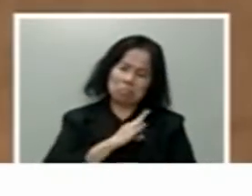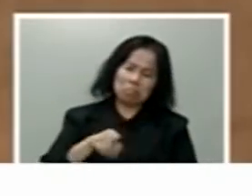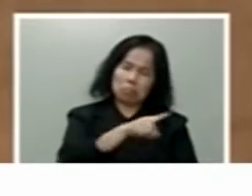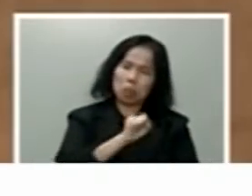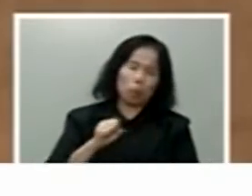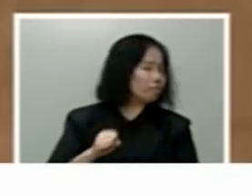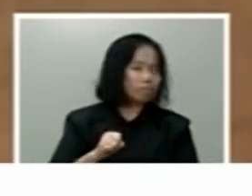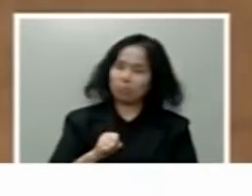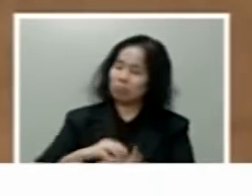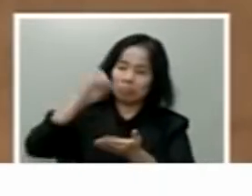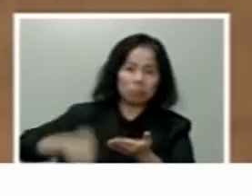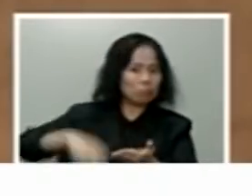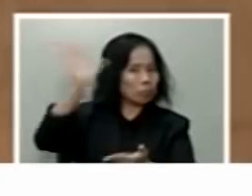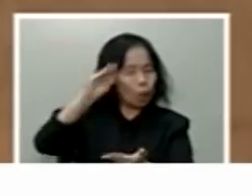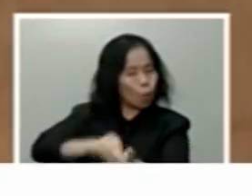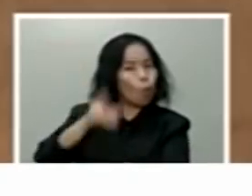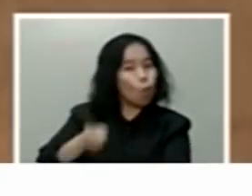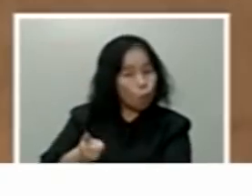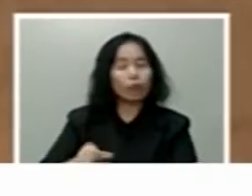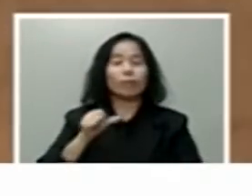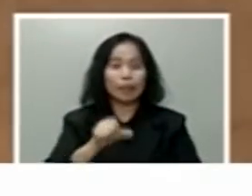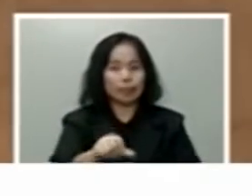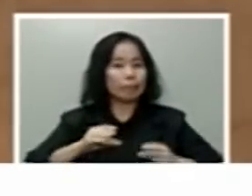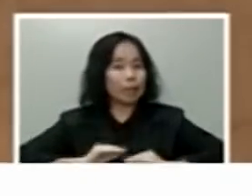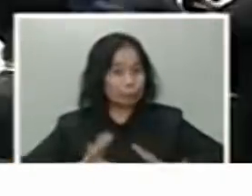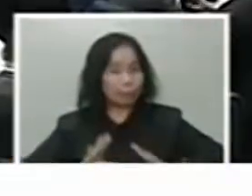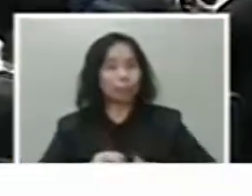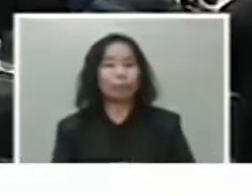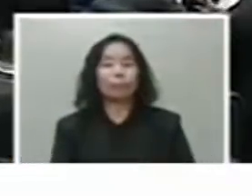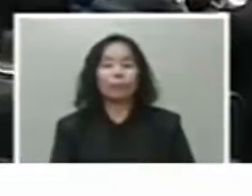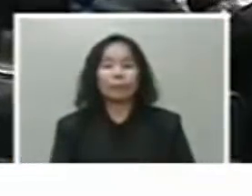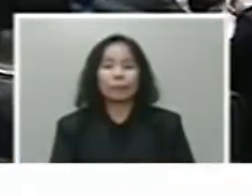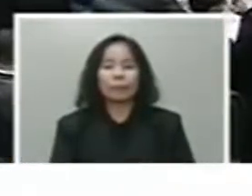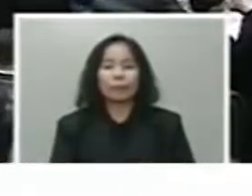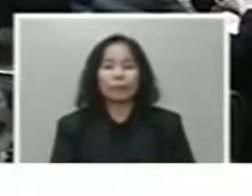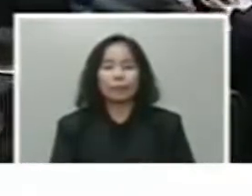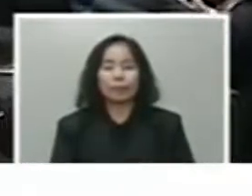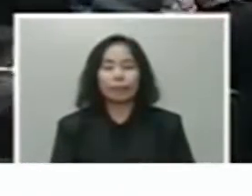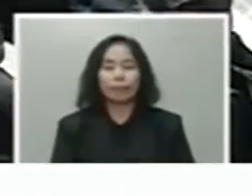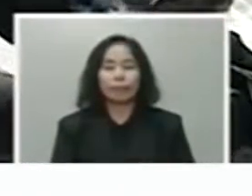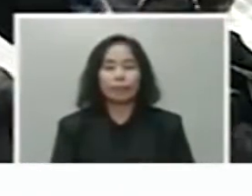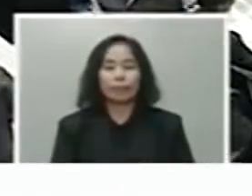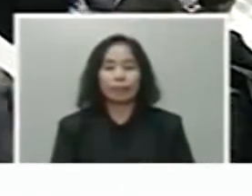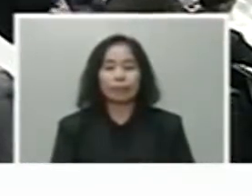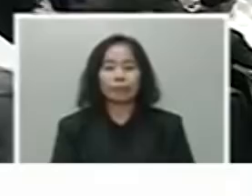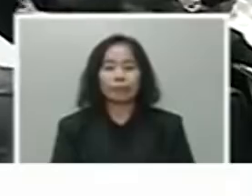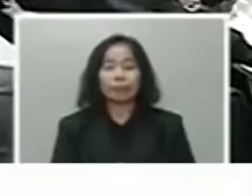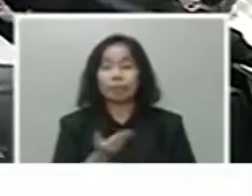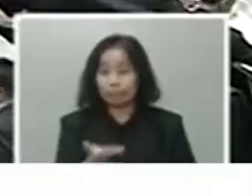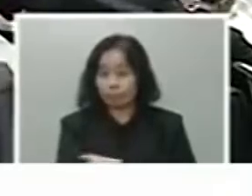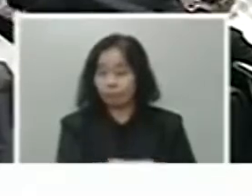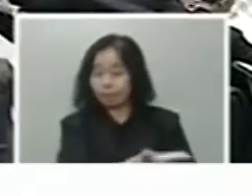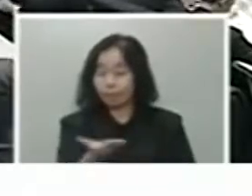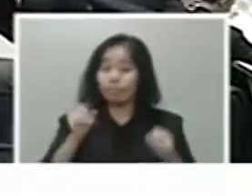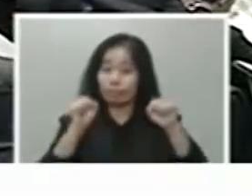สให้สมาชิกที่ไม่ได้ลงคะแนนในการลงมติรอบแรกมาลงมติในรอบใหม่นะครับแบบนี้จะทำให้เกิดความวุ่นวายและเป็นมาตร